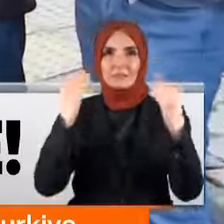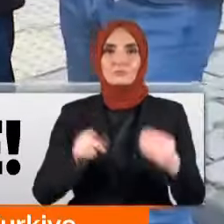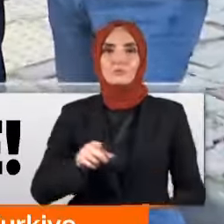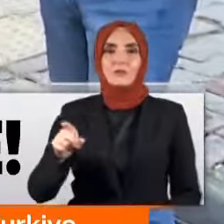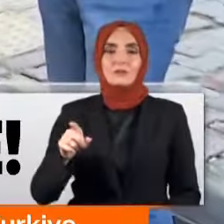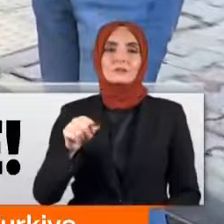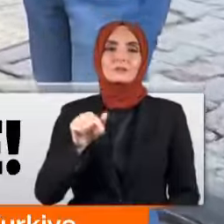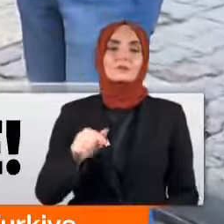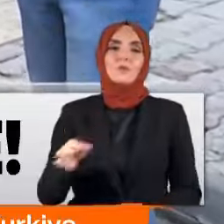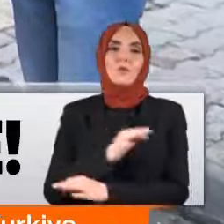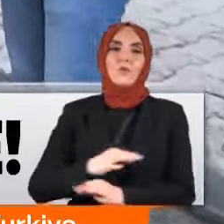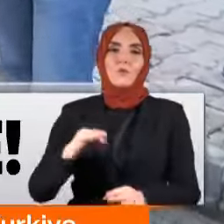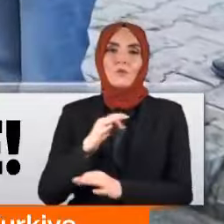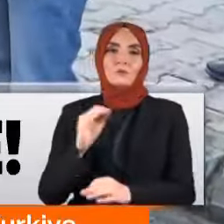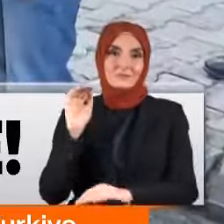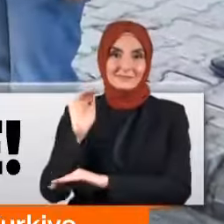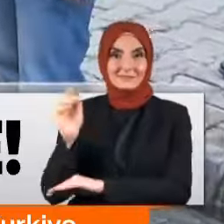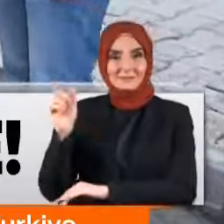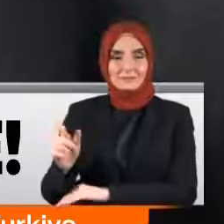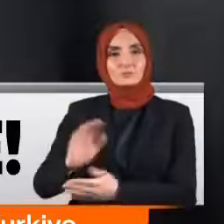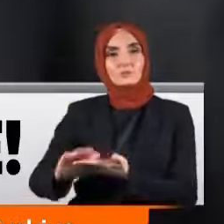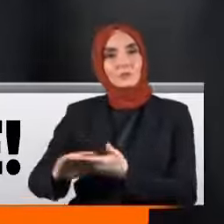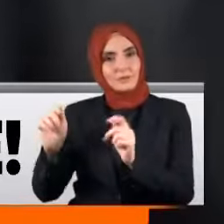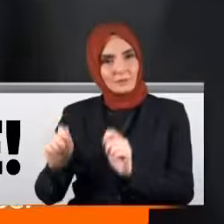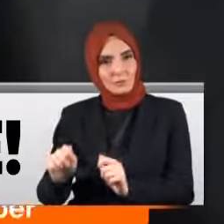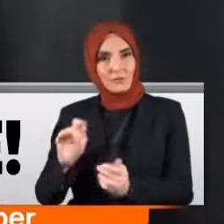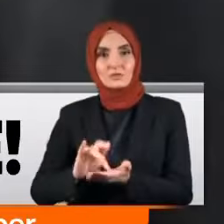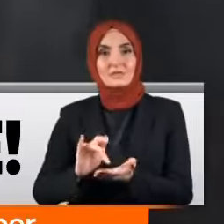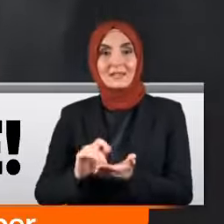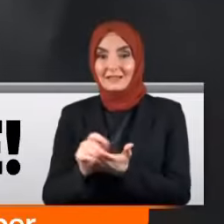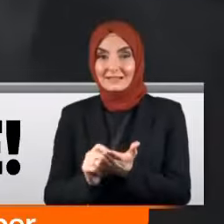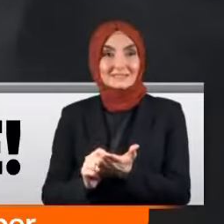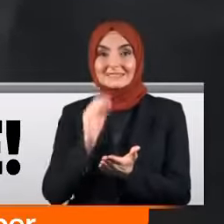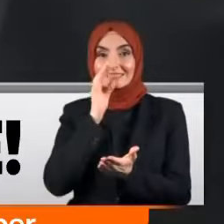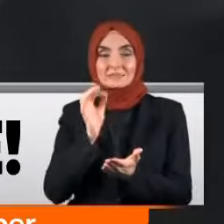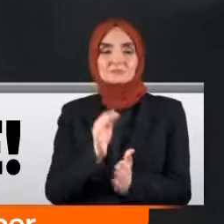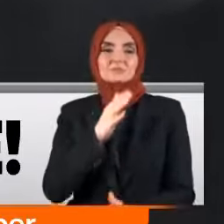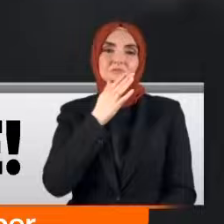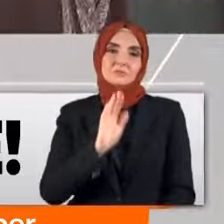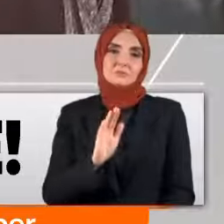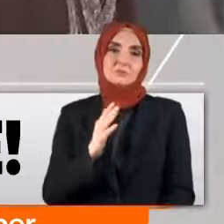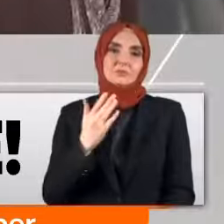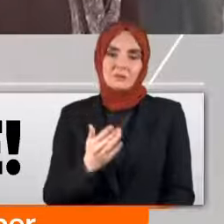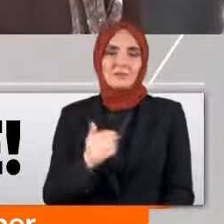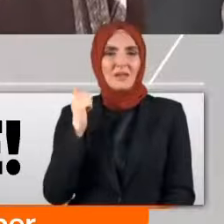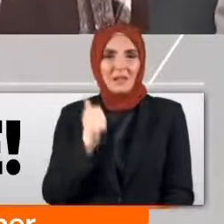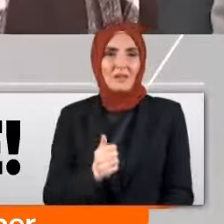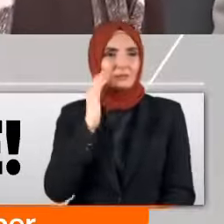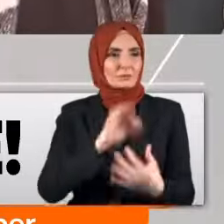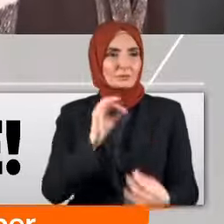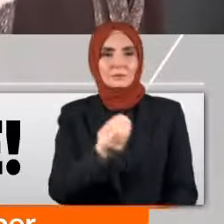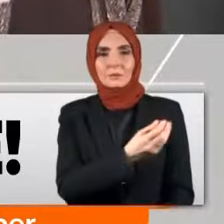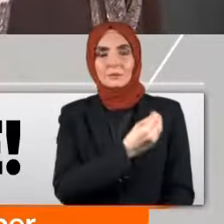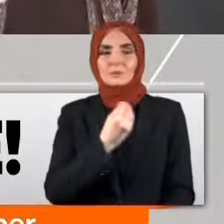düzenleniyor. Ama cezaları kimin kestiği hala bilinmiyor. Bilinen tek şey her gün birilerinin canı yanıyor. Şu an 18 tane